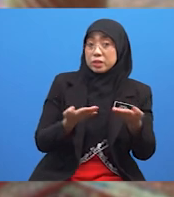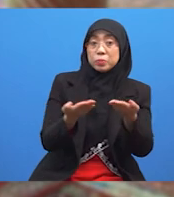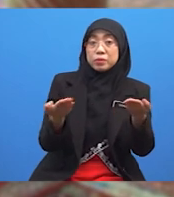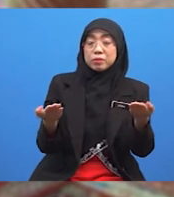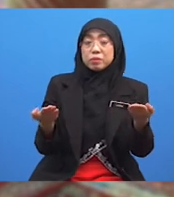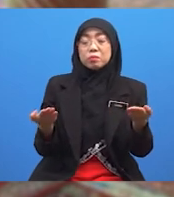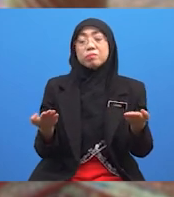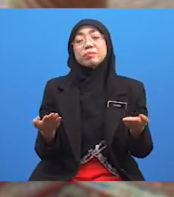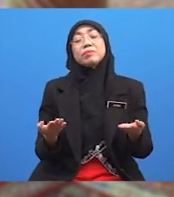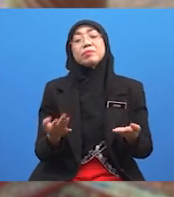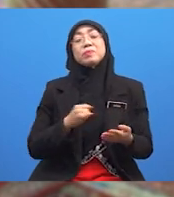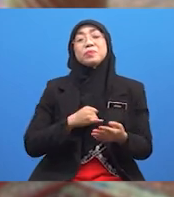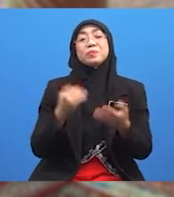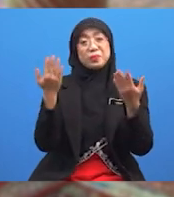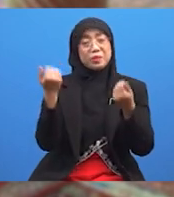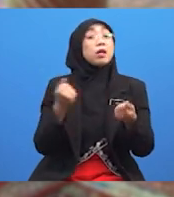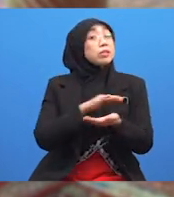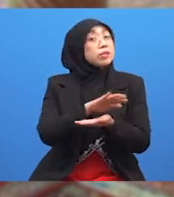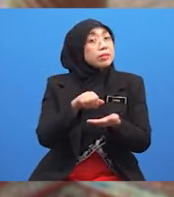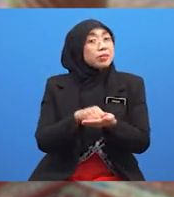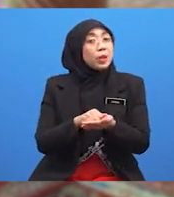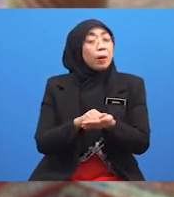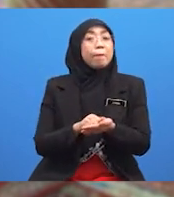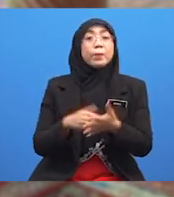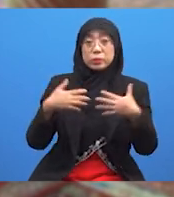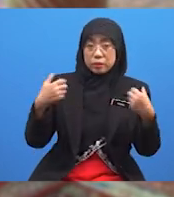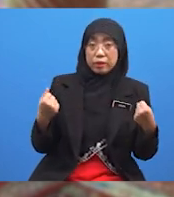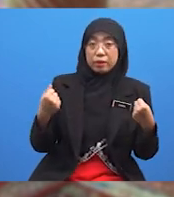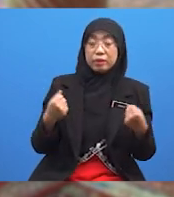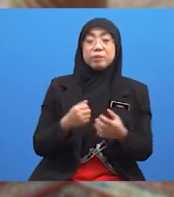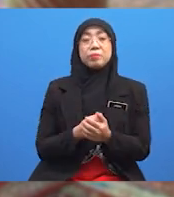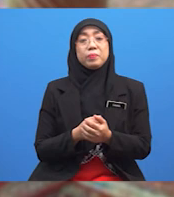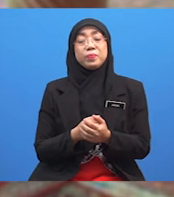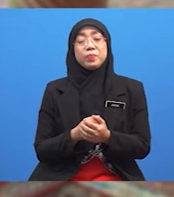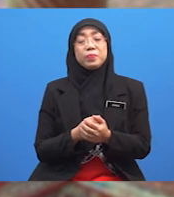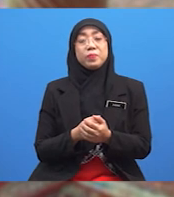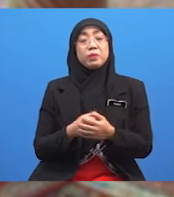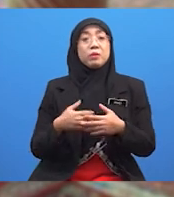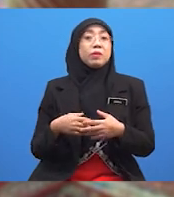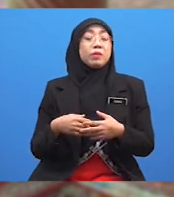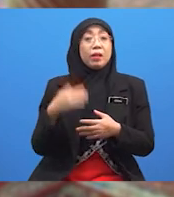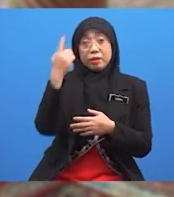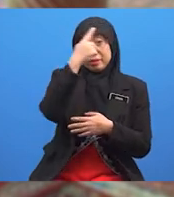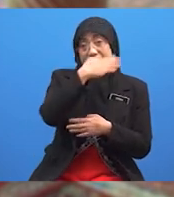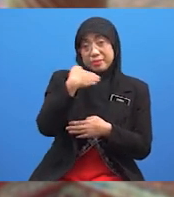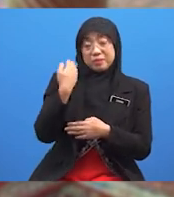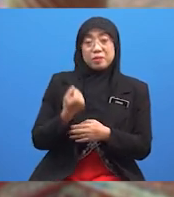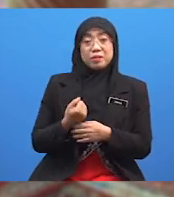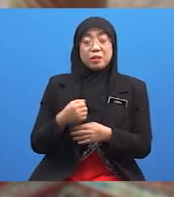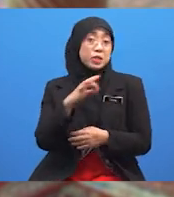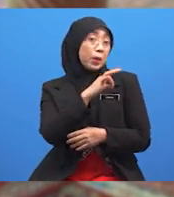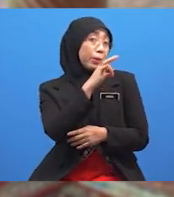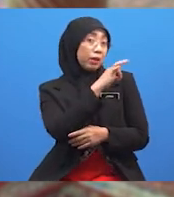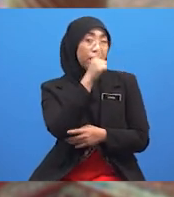pelajar? Cikgu harap semua pelajar dalam keadaan sihat, ceria dan bersemangat untuk